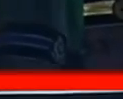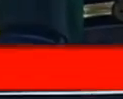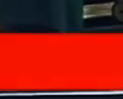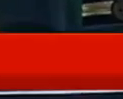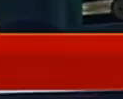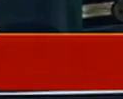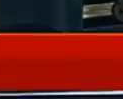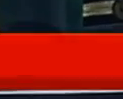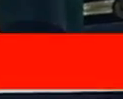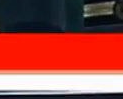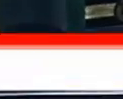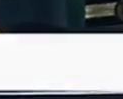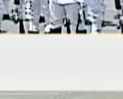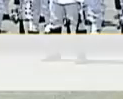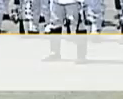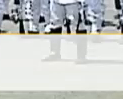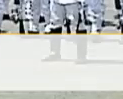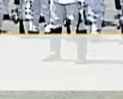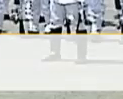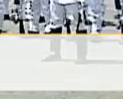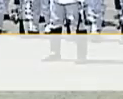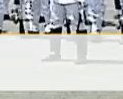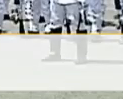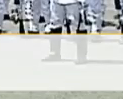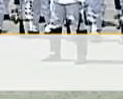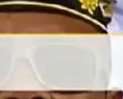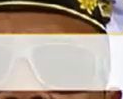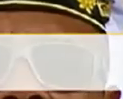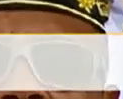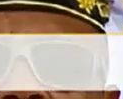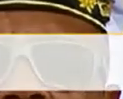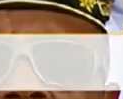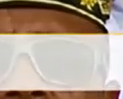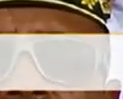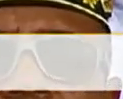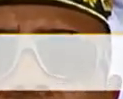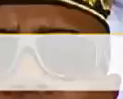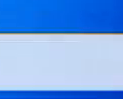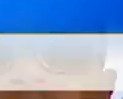Mei letak kesetiaan terhadap negara di tahap